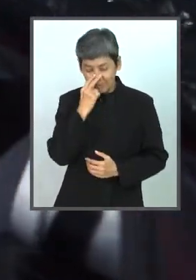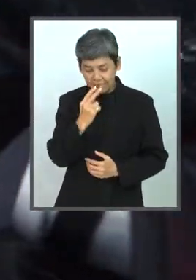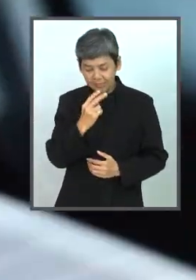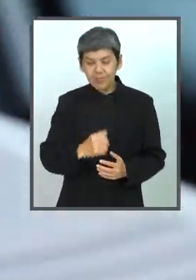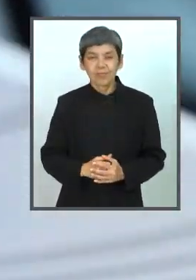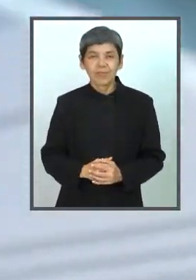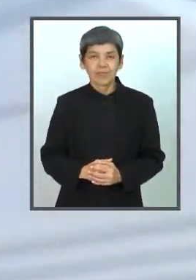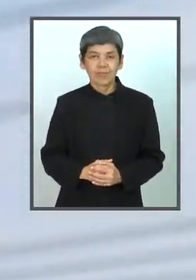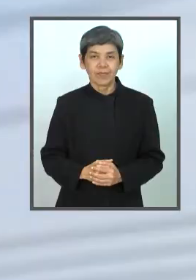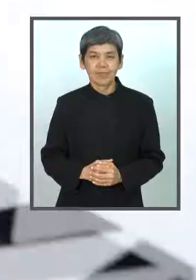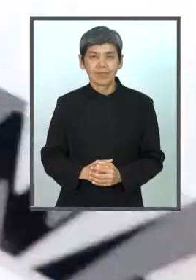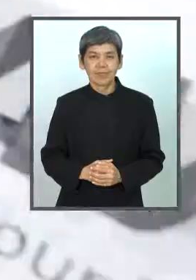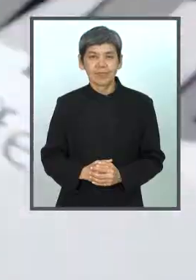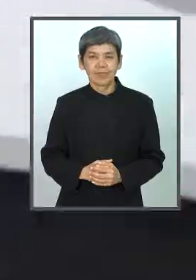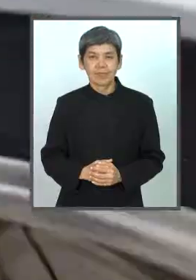ครับ